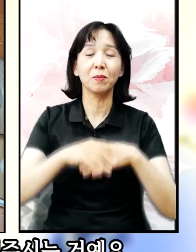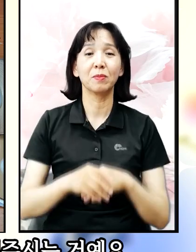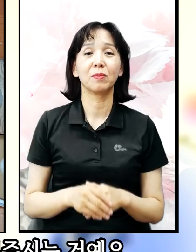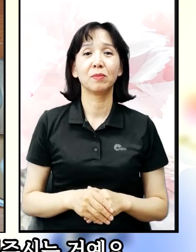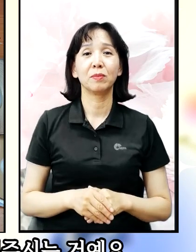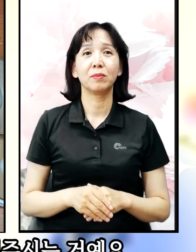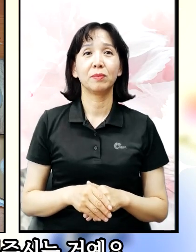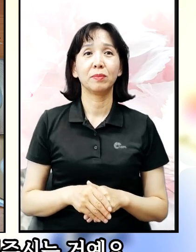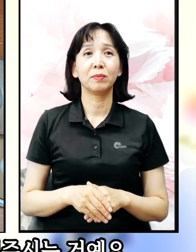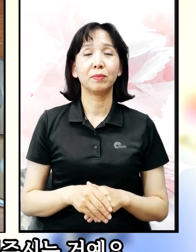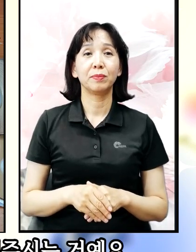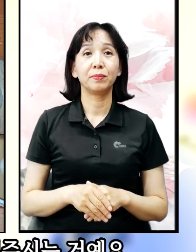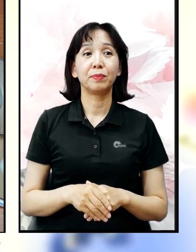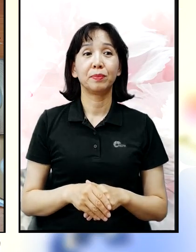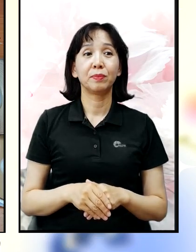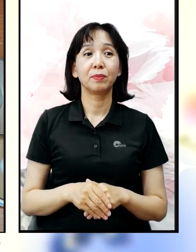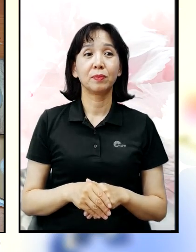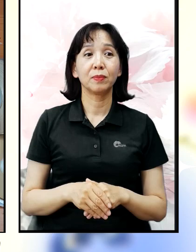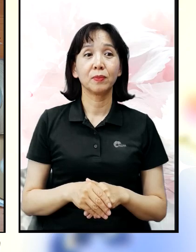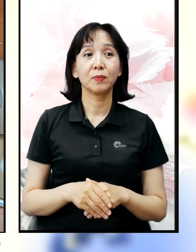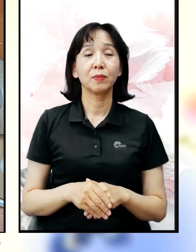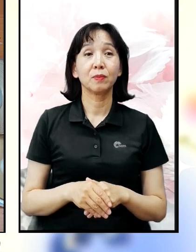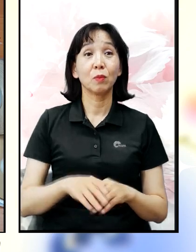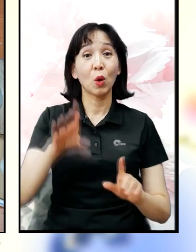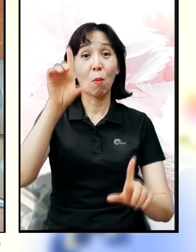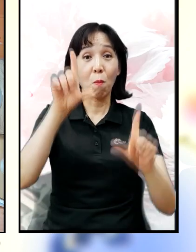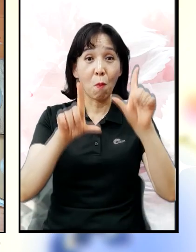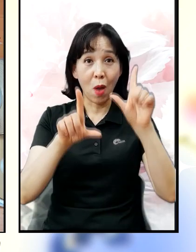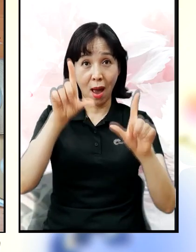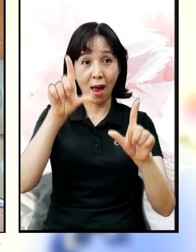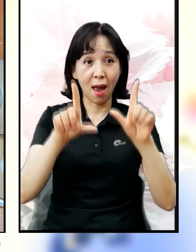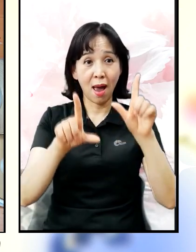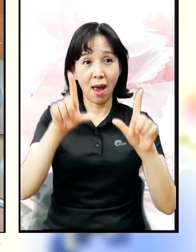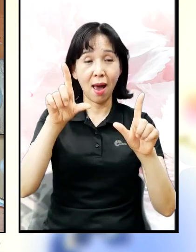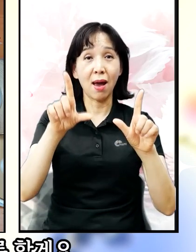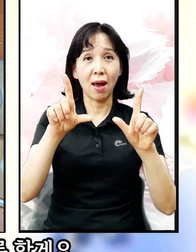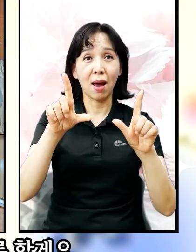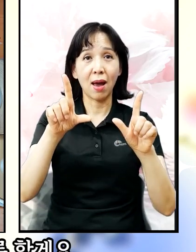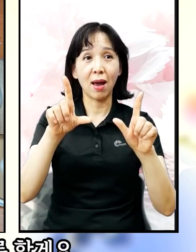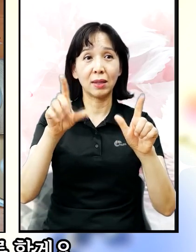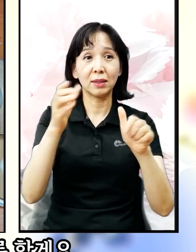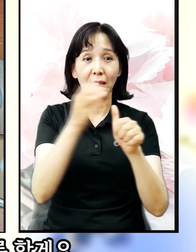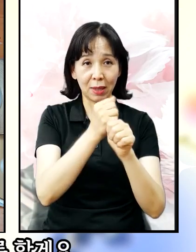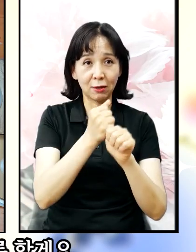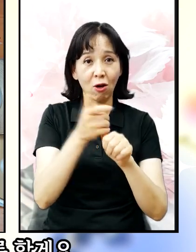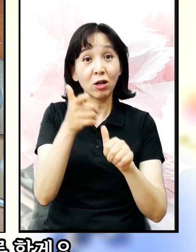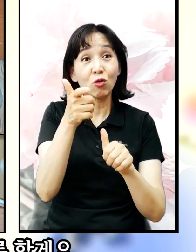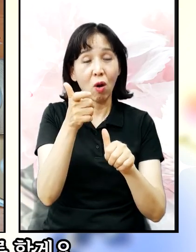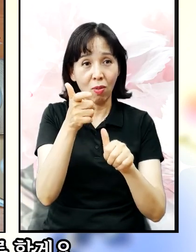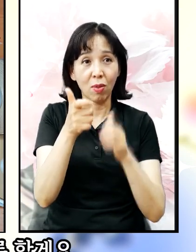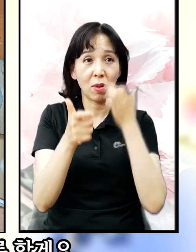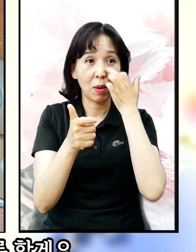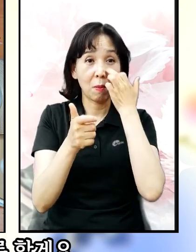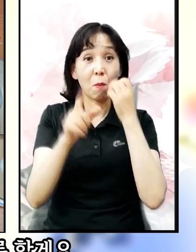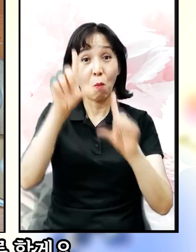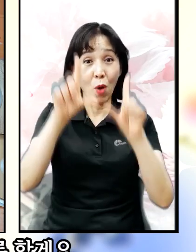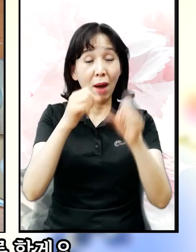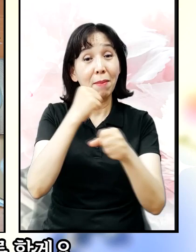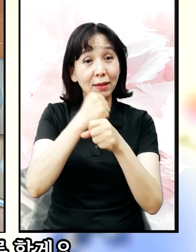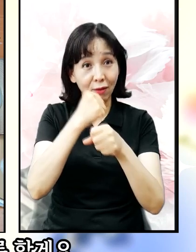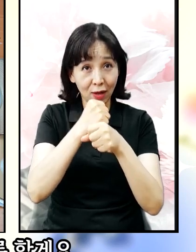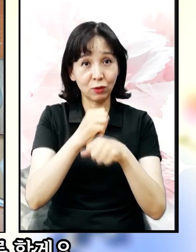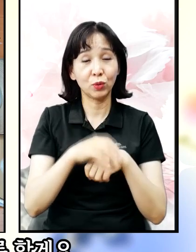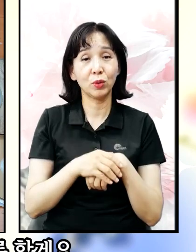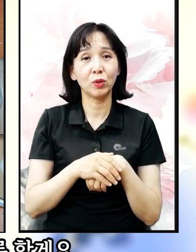겹쳐 주시는 거예요. 자, 그러면은 모양을 잡고 글루건으로